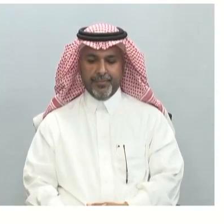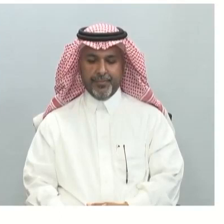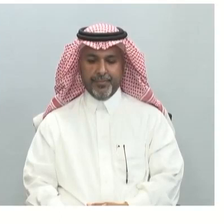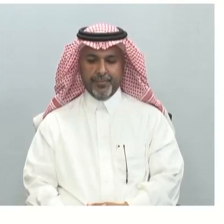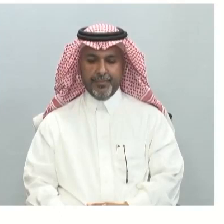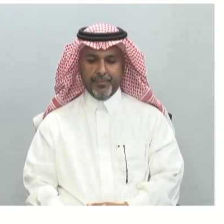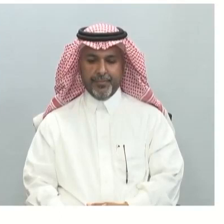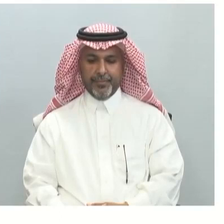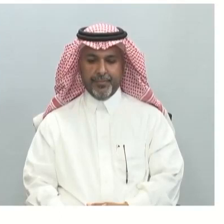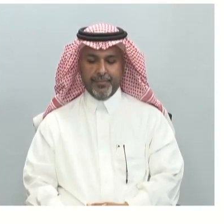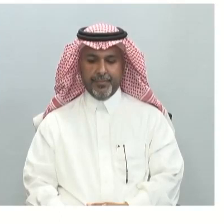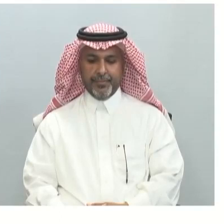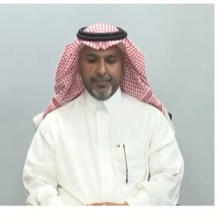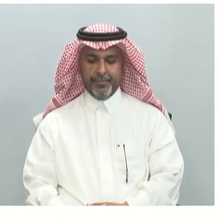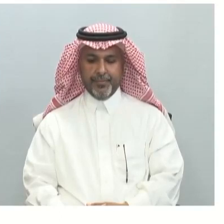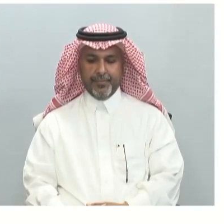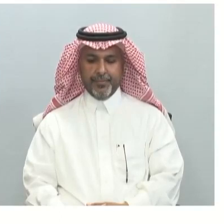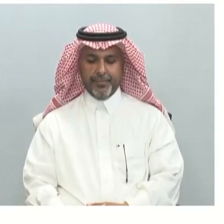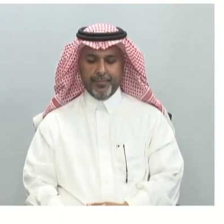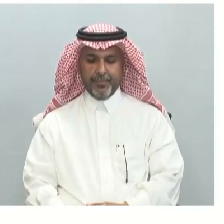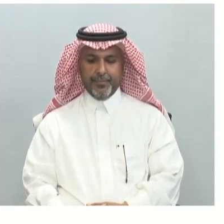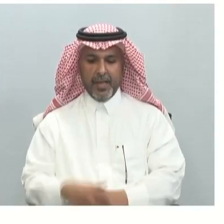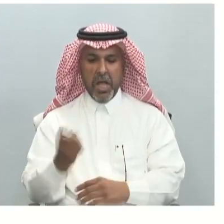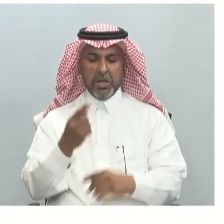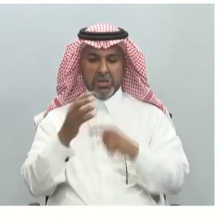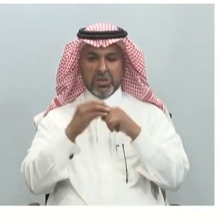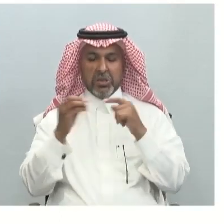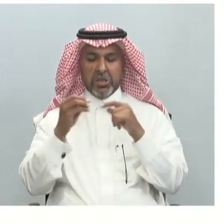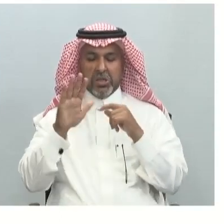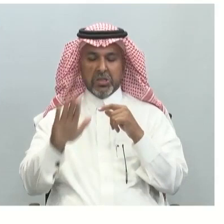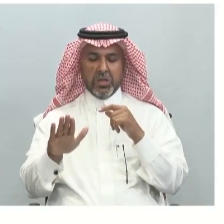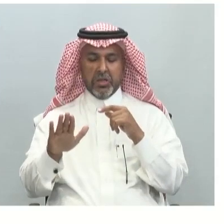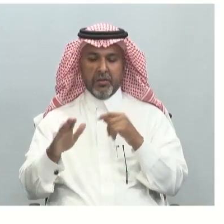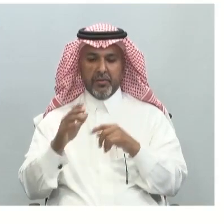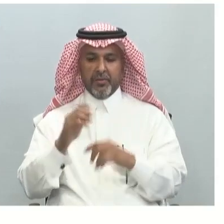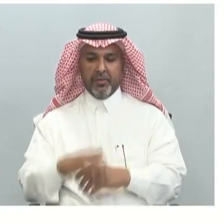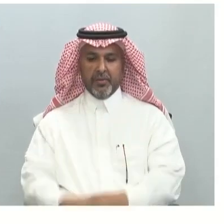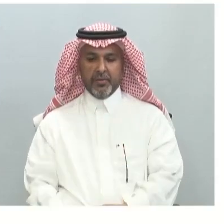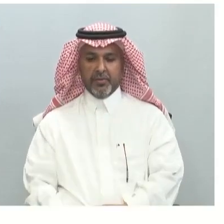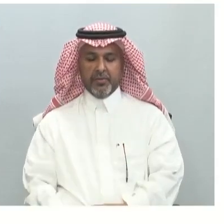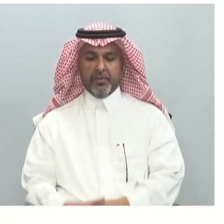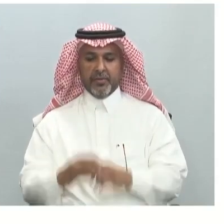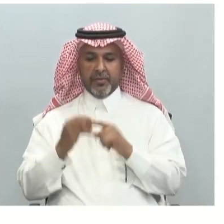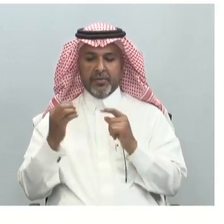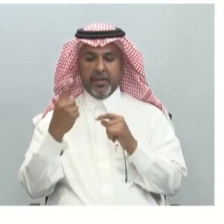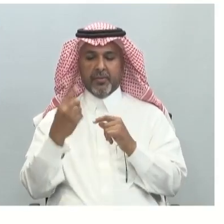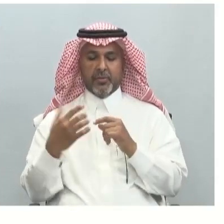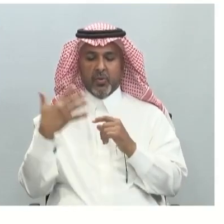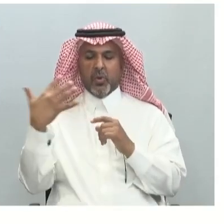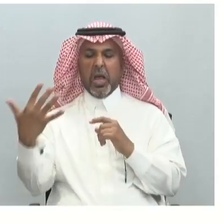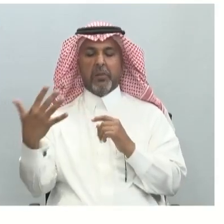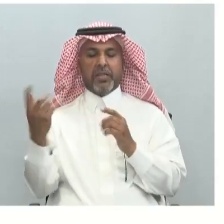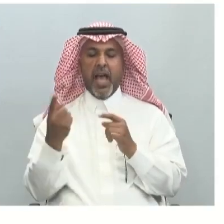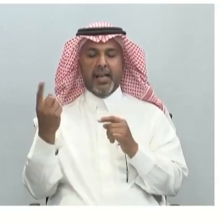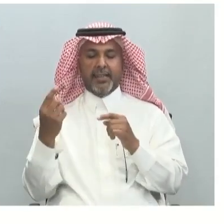ما احط هنا زائد احط ناقص لان الاشاره هنا ناقص انزلها ناقص واضع سالب نص وهنا انزل خمسه